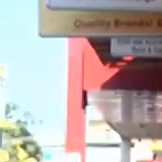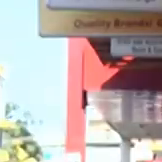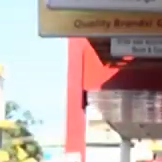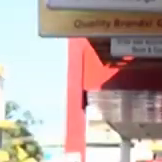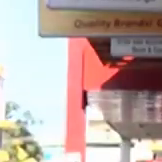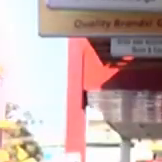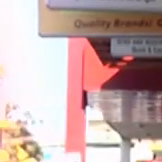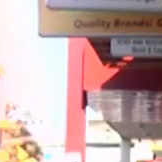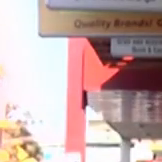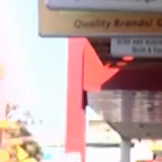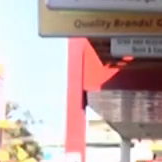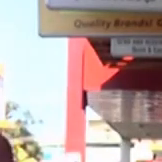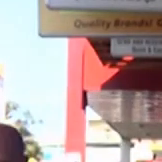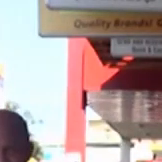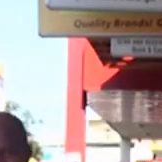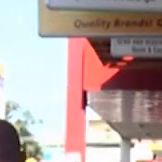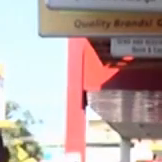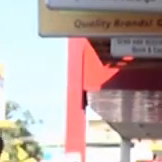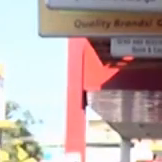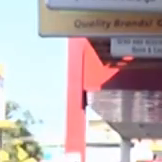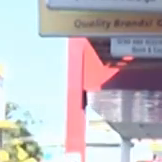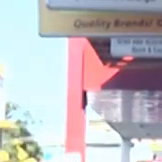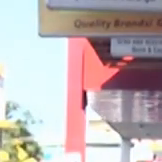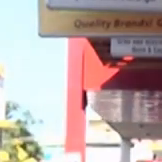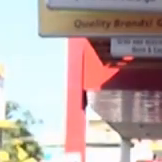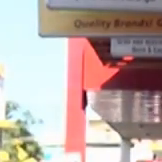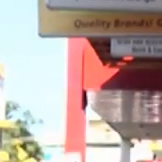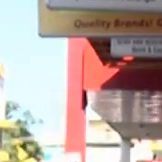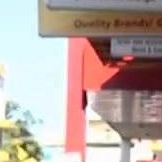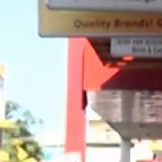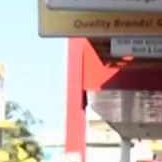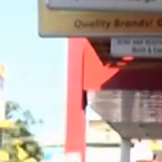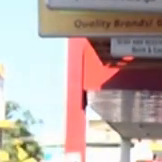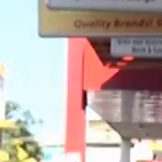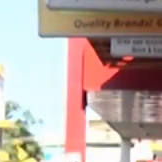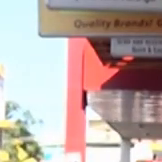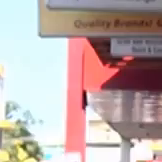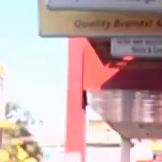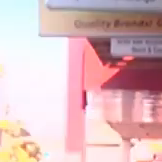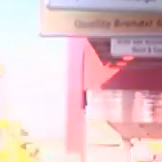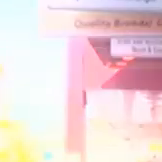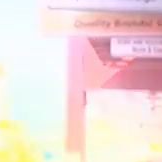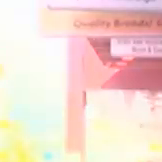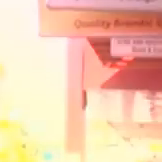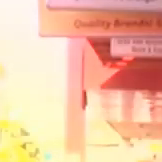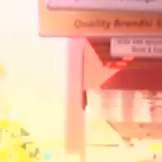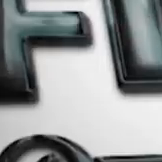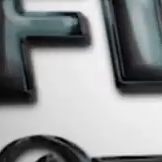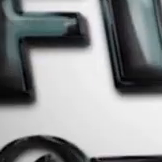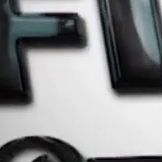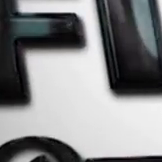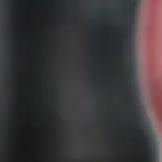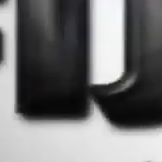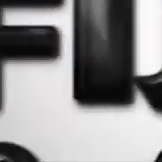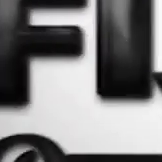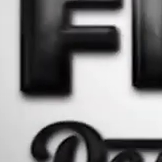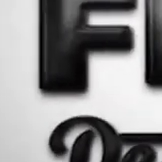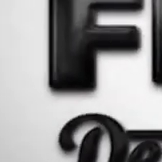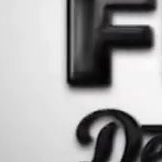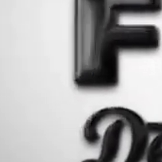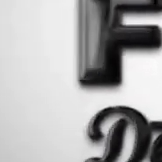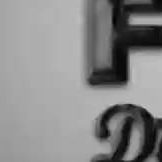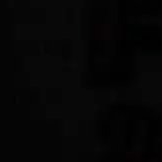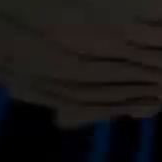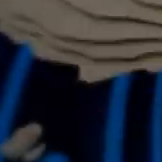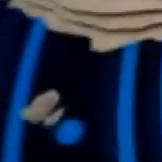मैं टोटलिया NADI में रहता हूँ और रेडियो फीजी रोज सुनता हूँ. रेडियो फीजी 2